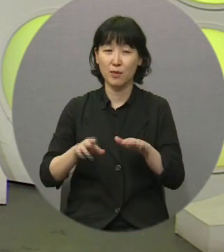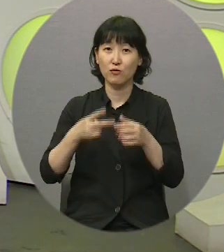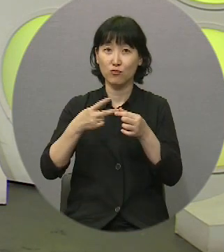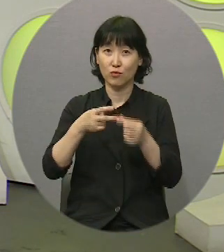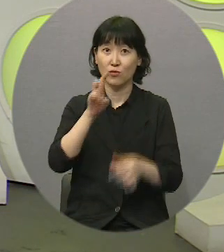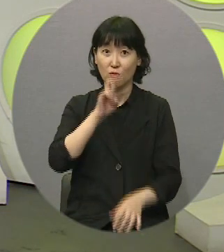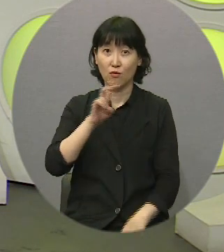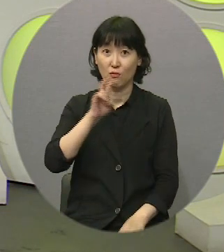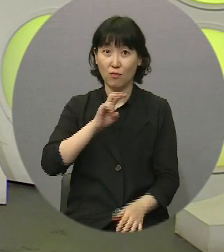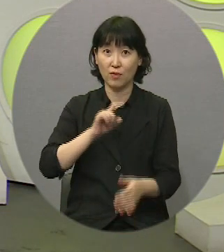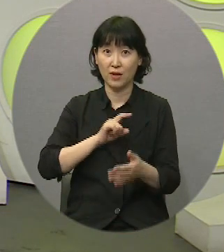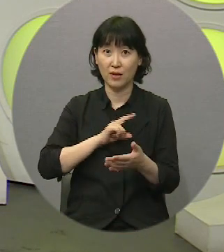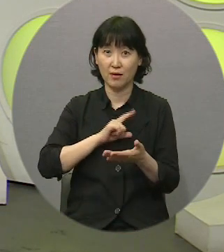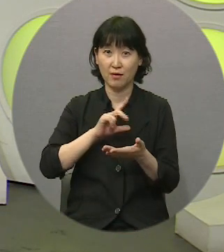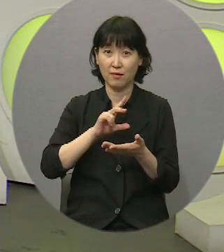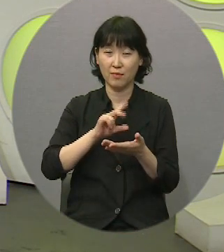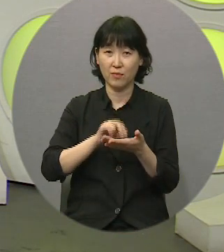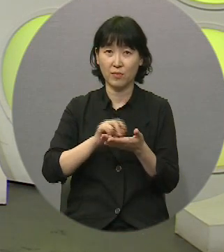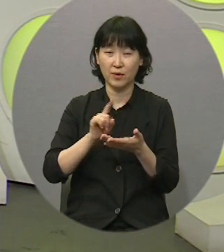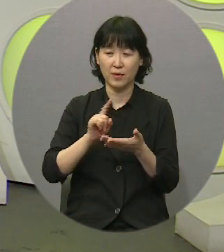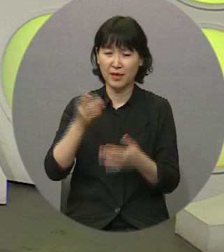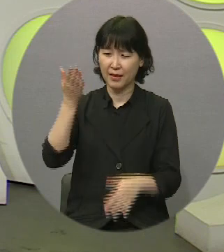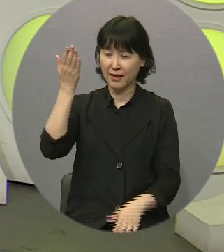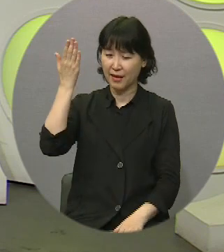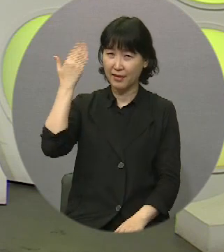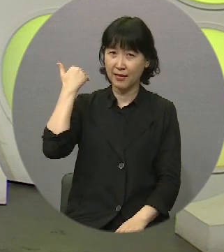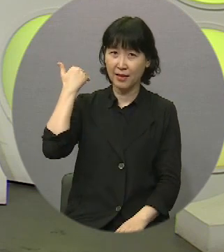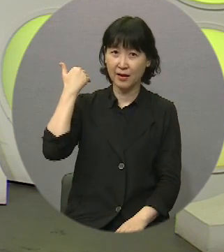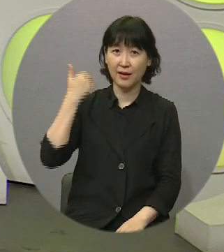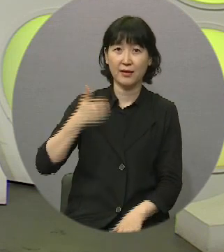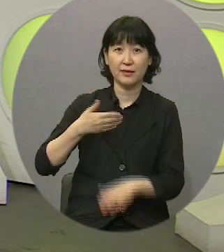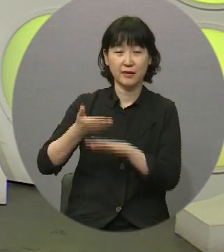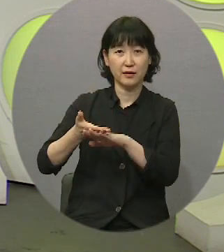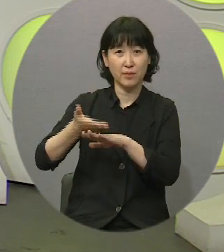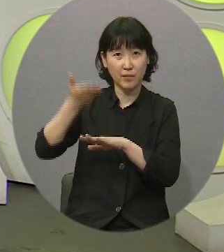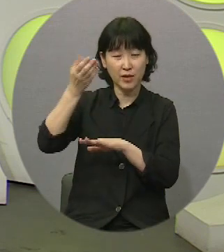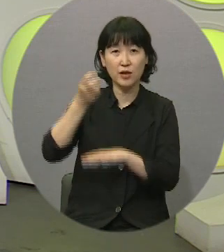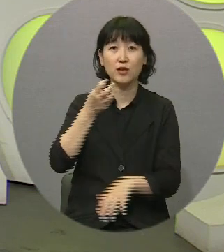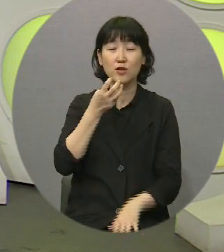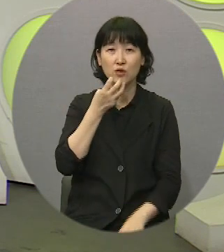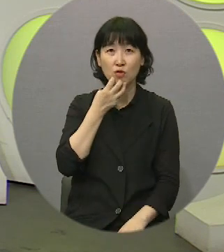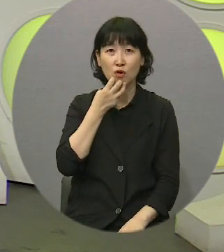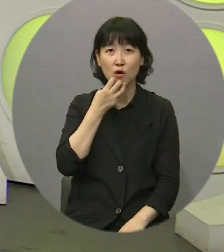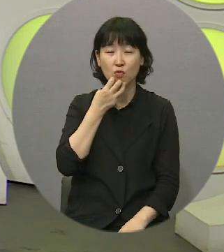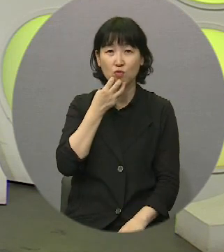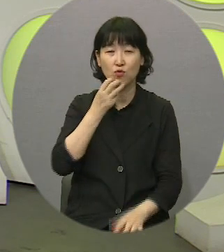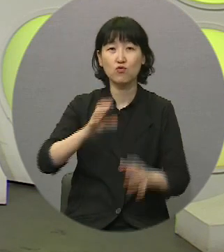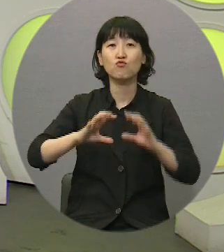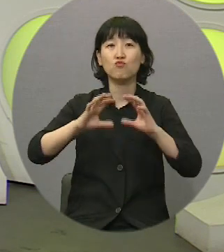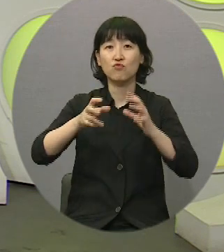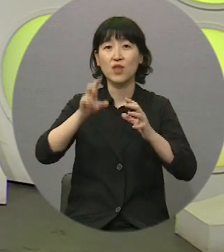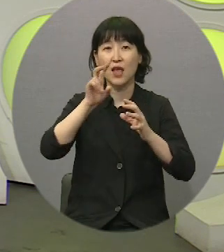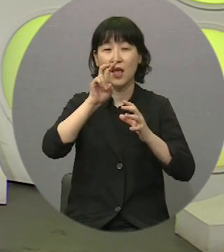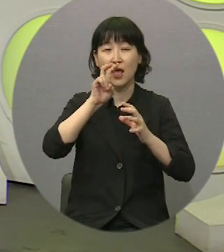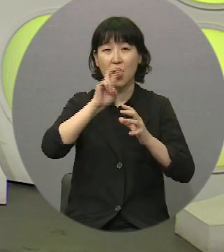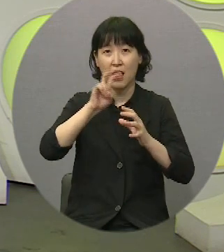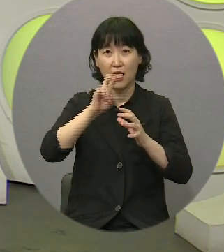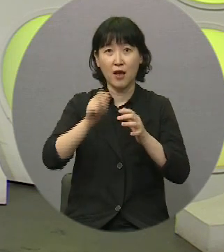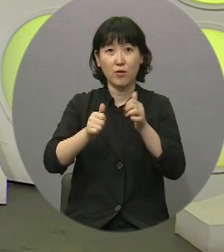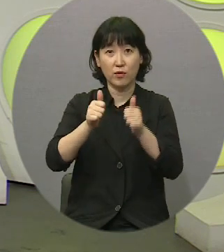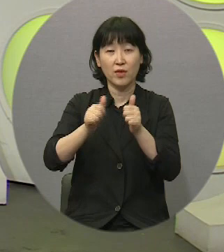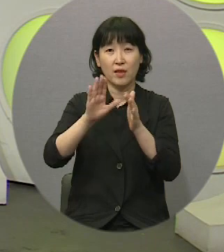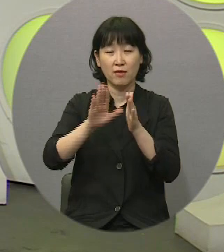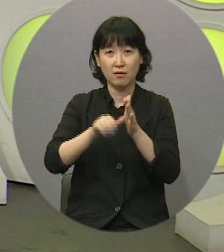우리 고 박정희 선배님께서 1978년도에 서울국제가요제에서 금상을 수상하셨던 고개사의 첫사랑인데요.